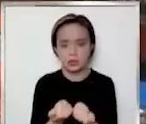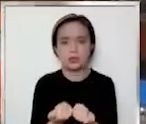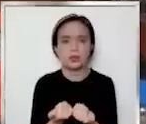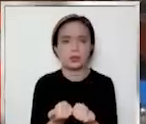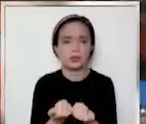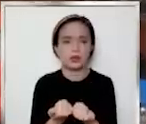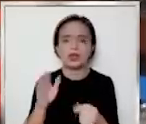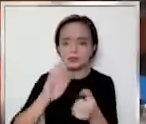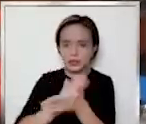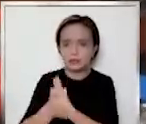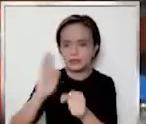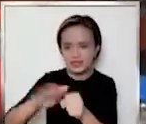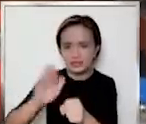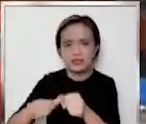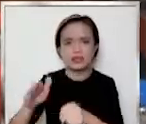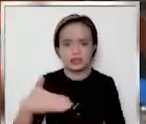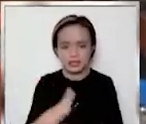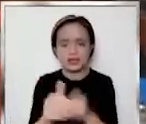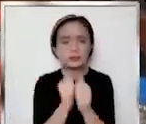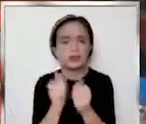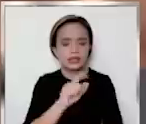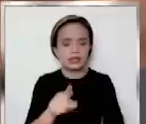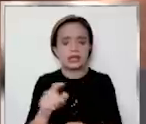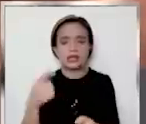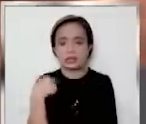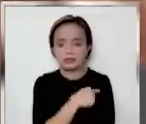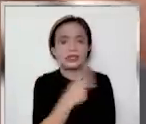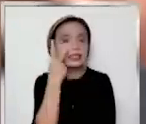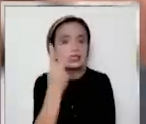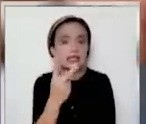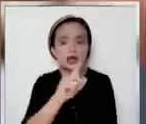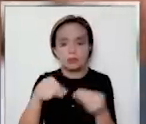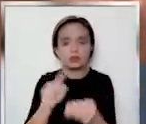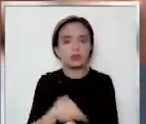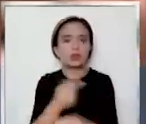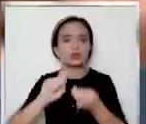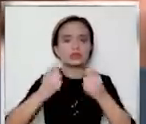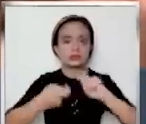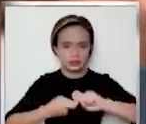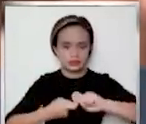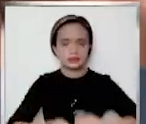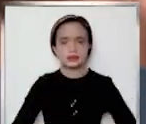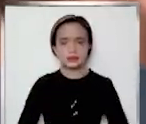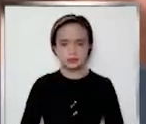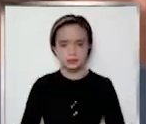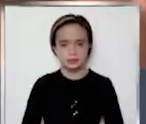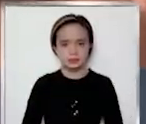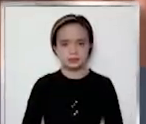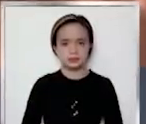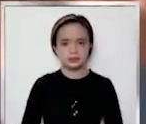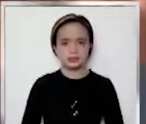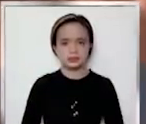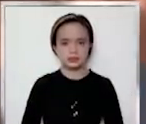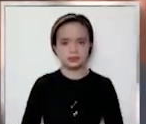maging sustainable po, long-term yung tinitingnan kasi po natin. Para sa GMA Integrated News, Ivan Mayrina Nakatutok, 24